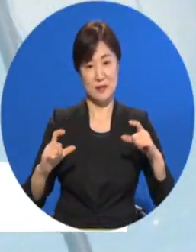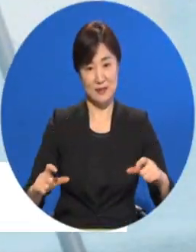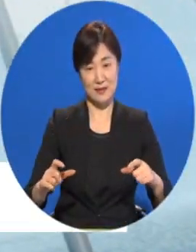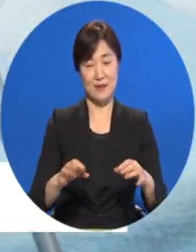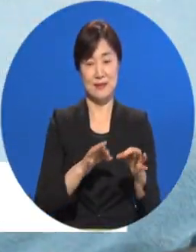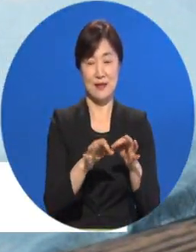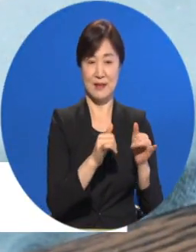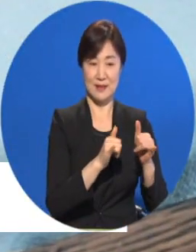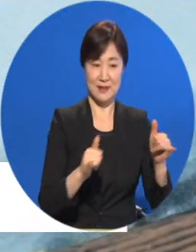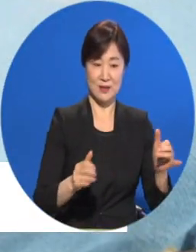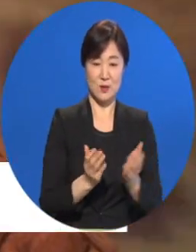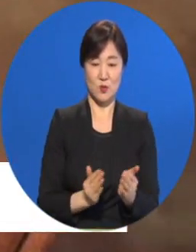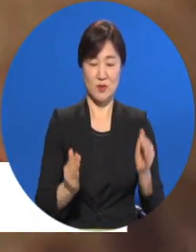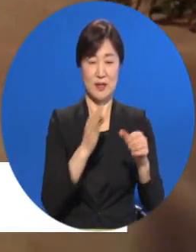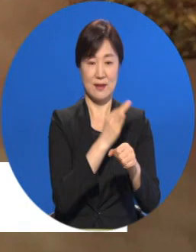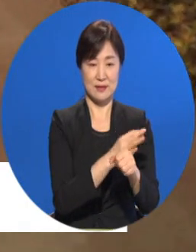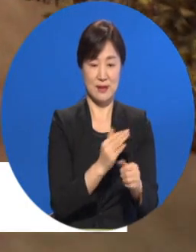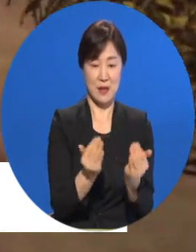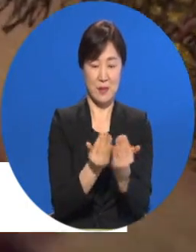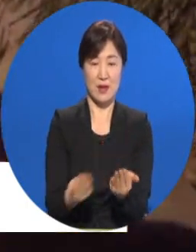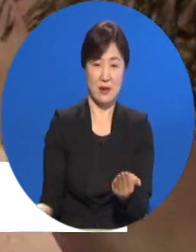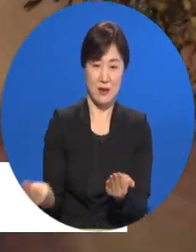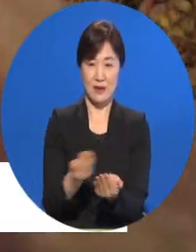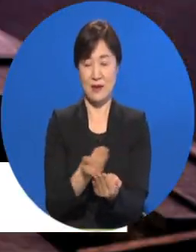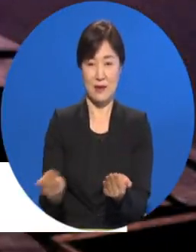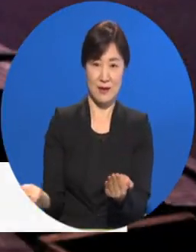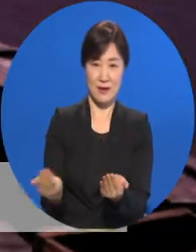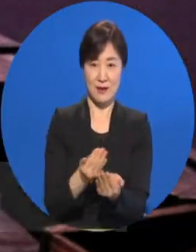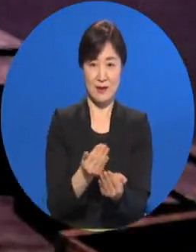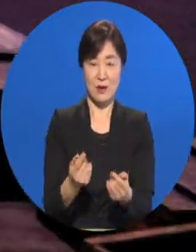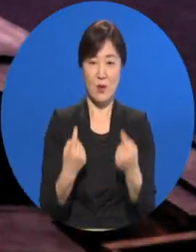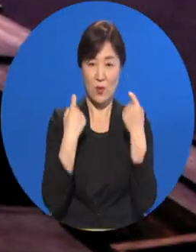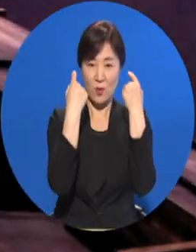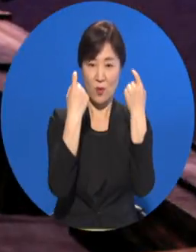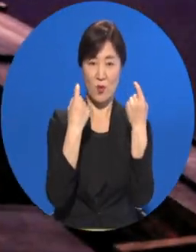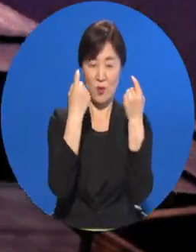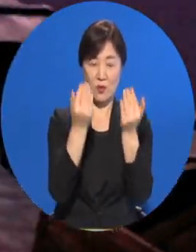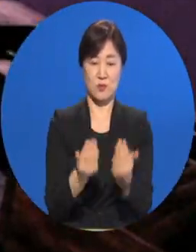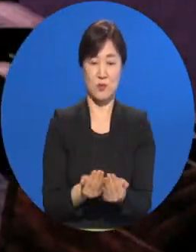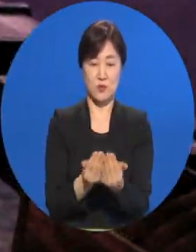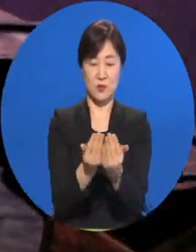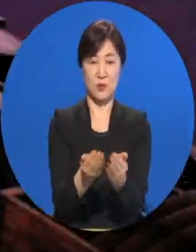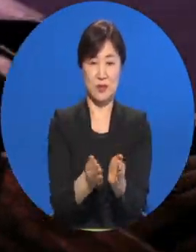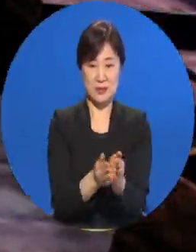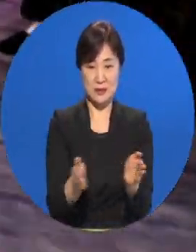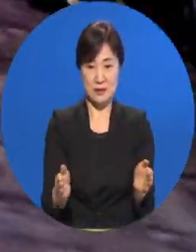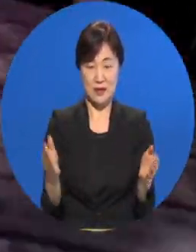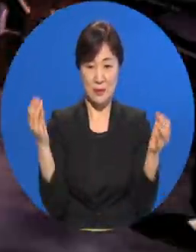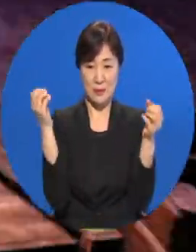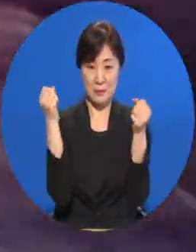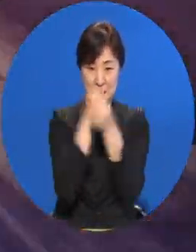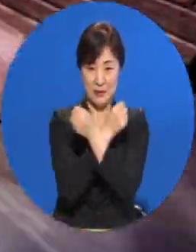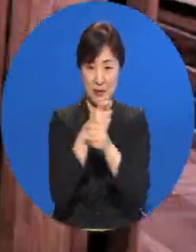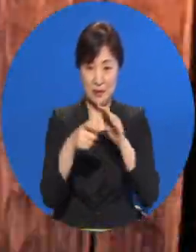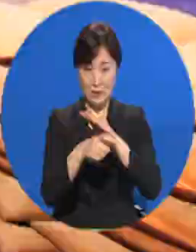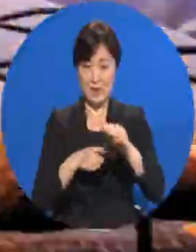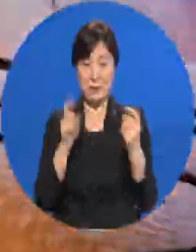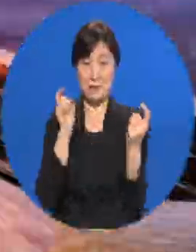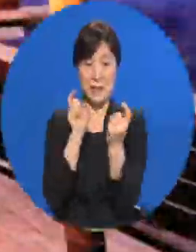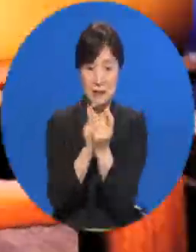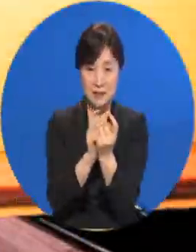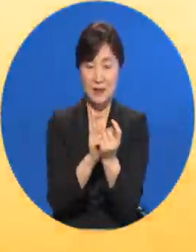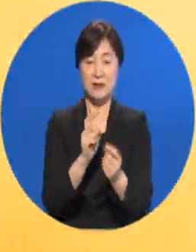도자기를 구입해서 무역선에 싣습니다. 항해를 시작한 지 얼마 되지 않아서 해적선을 만납니다. 해적이